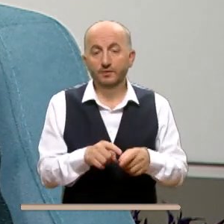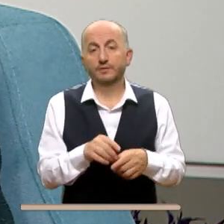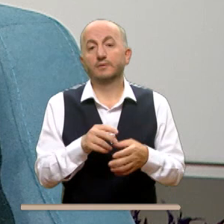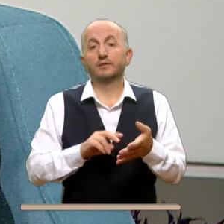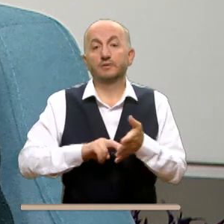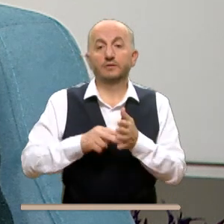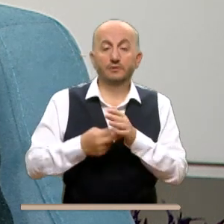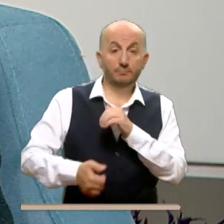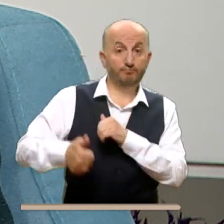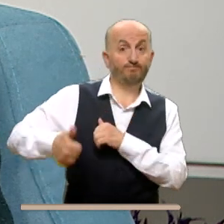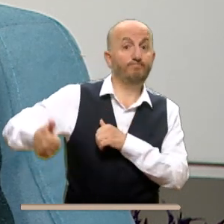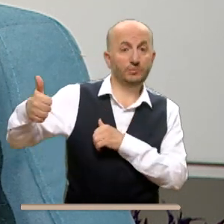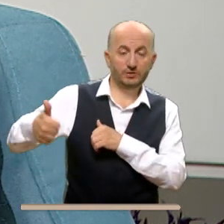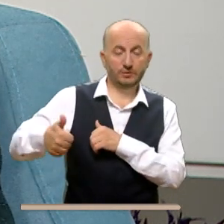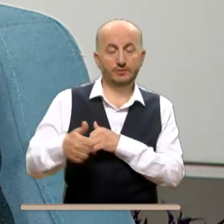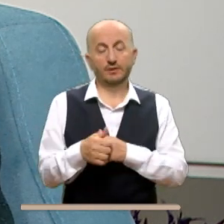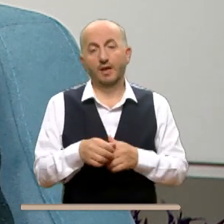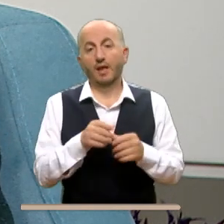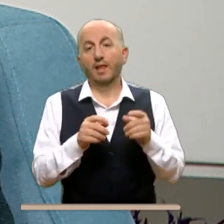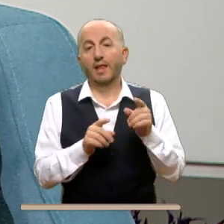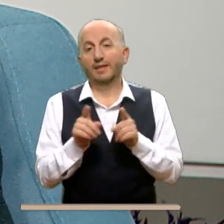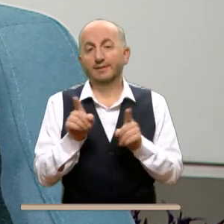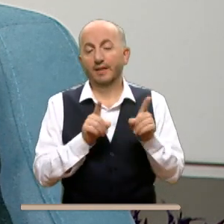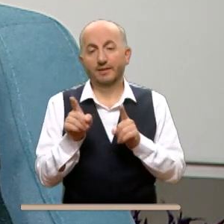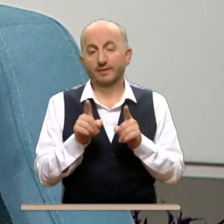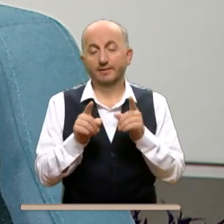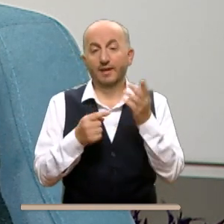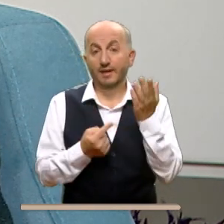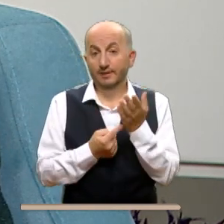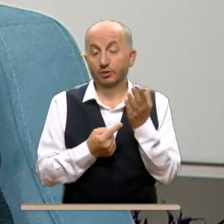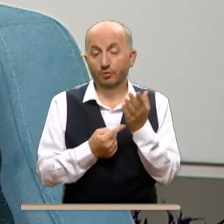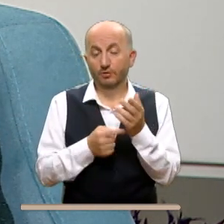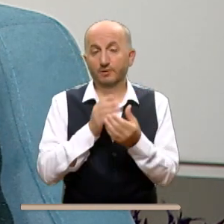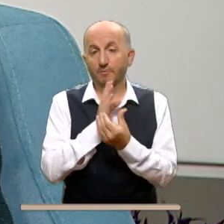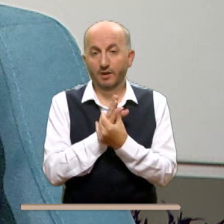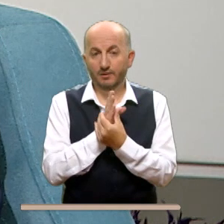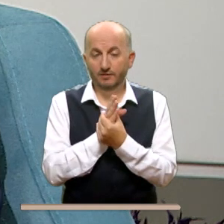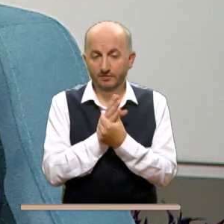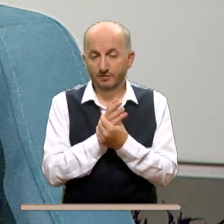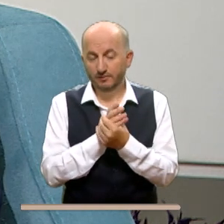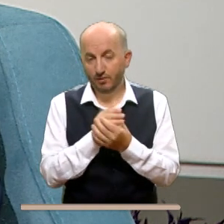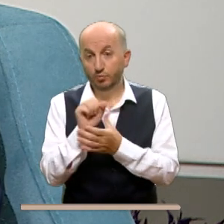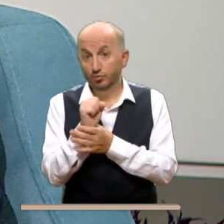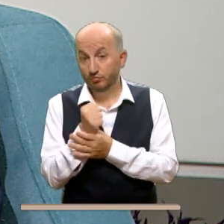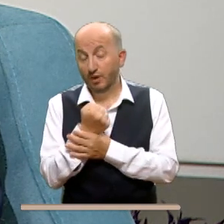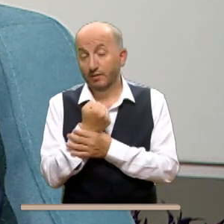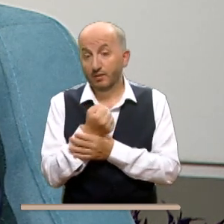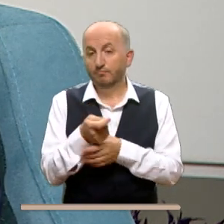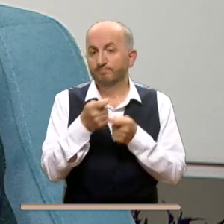idarecilerini, geleceğin elektronik belge uzmanlarını yetiştireceğiz, yetiştiriyoruz.